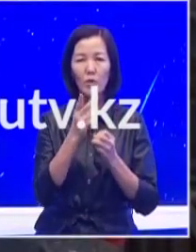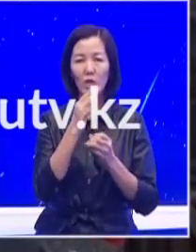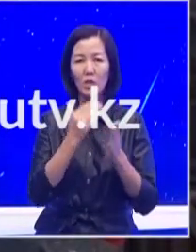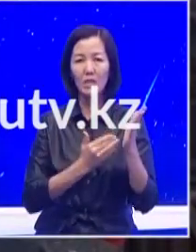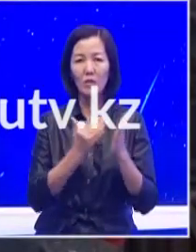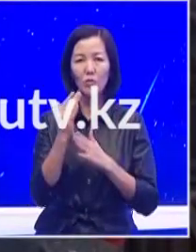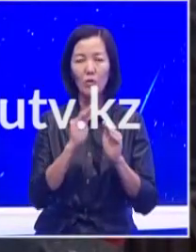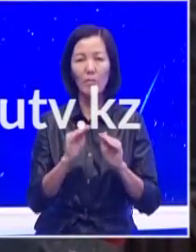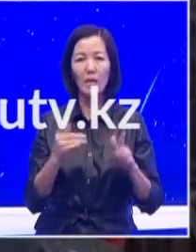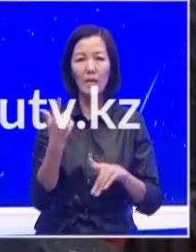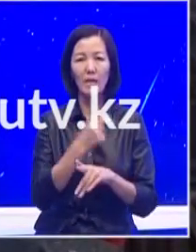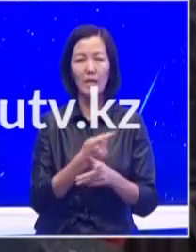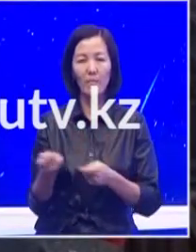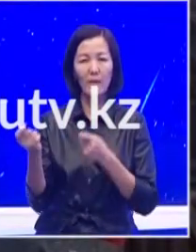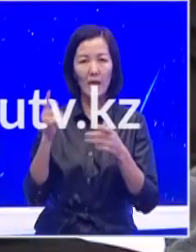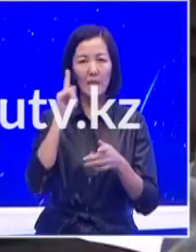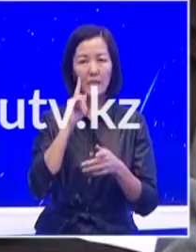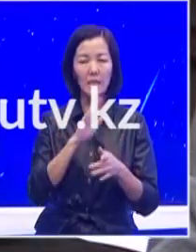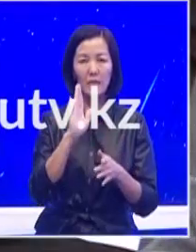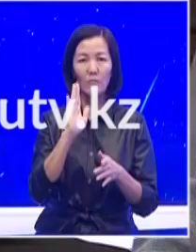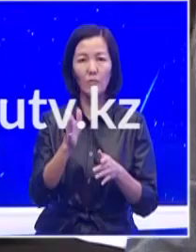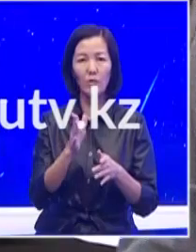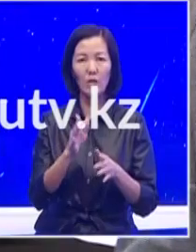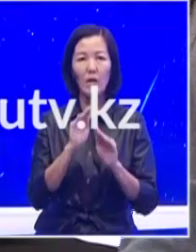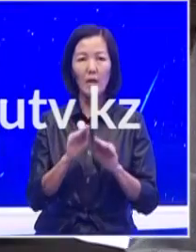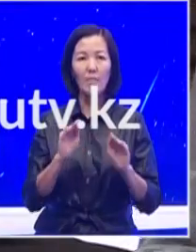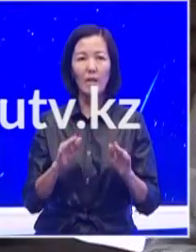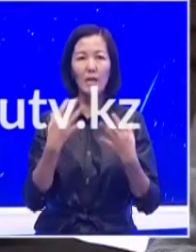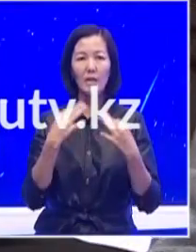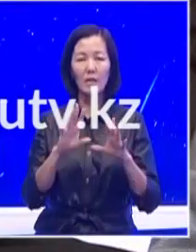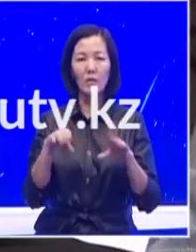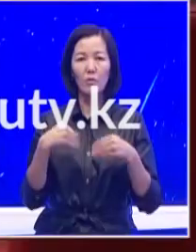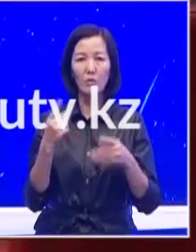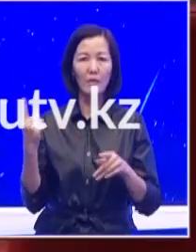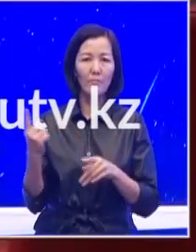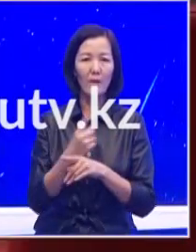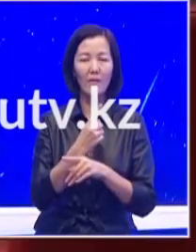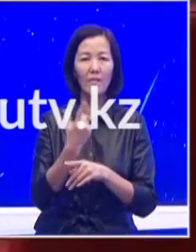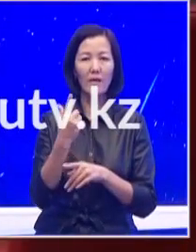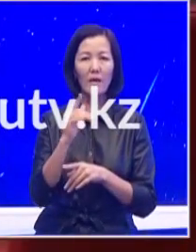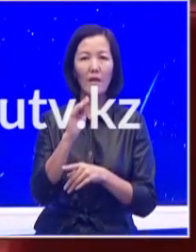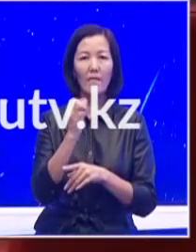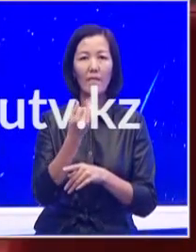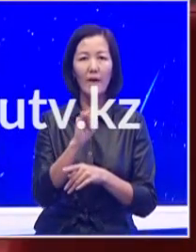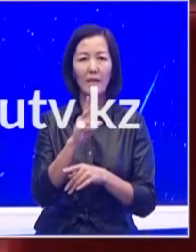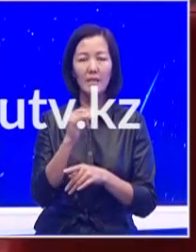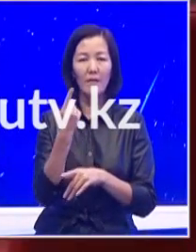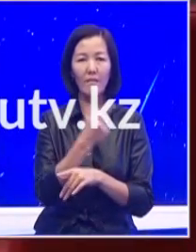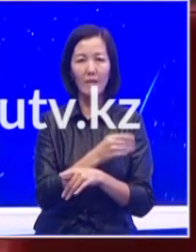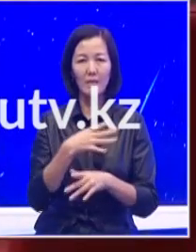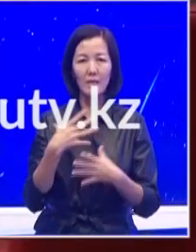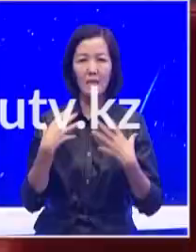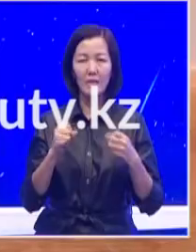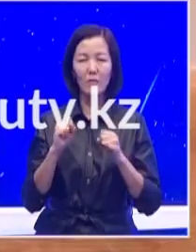балаларға арналған екпе елімізге келе бастайды. Бұл балаларға салуға рұқсат берілген жалғыз вакцина Pfizer. Денсаулық сақтау